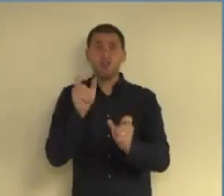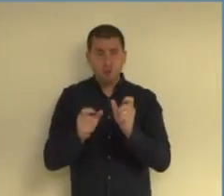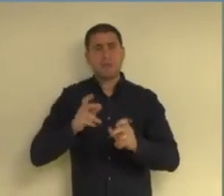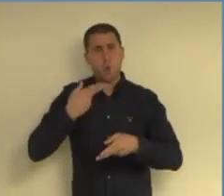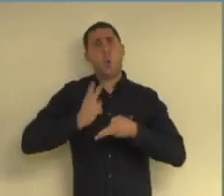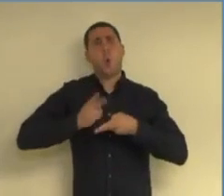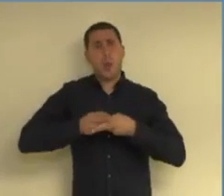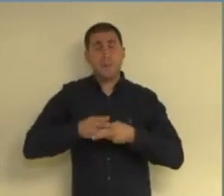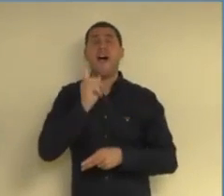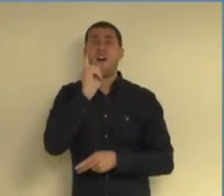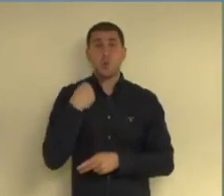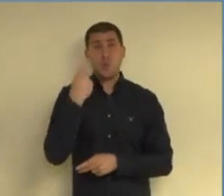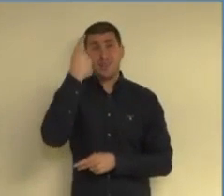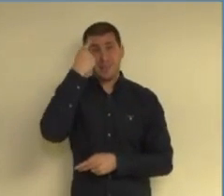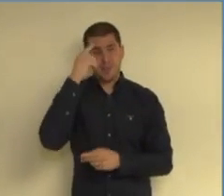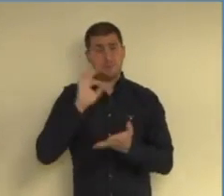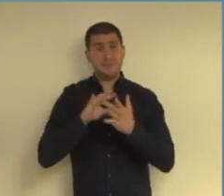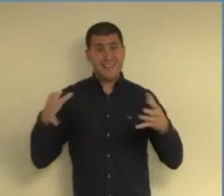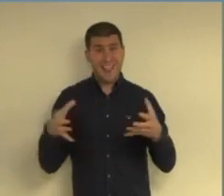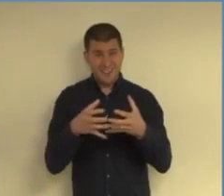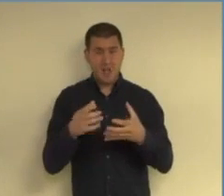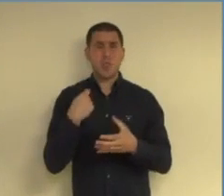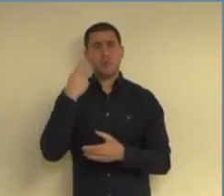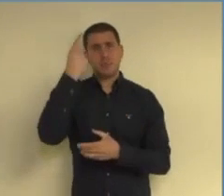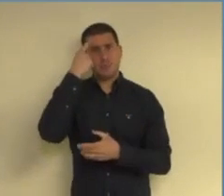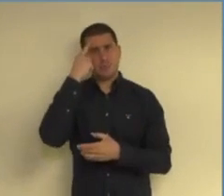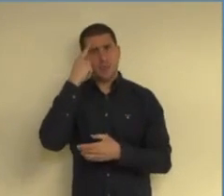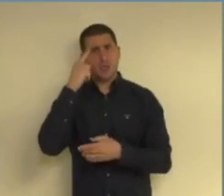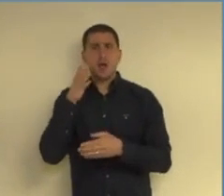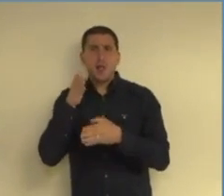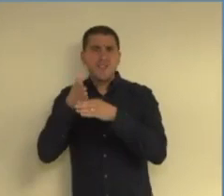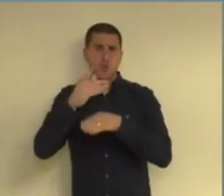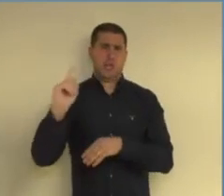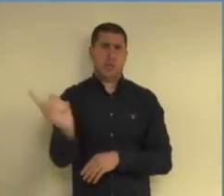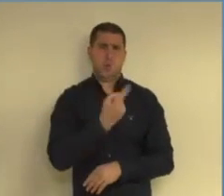יותר שיכלו, אבל אנחנו נדע שכחברה אנחנו נדע להגיע לכולם.